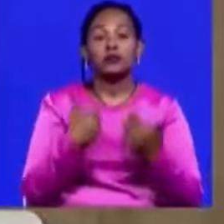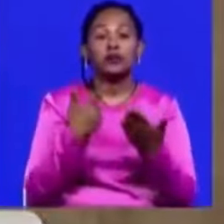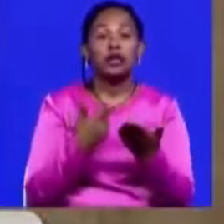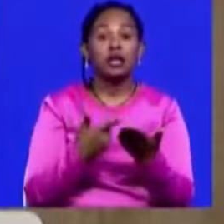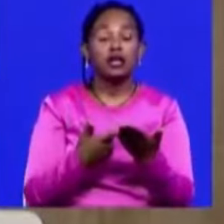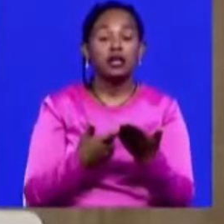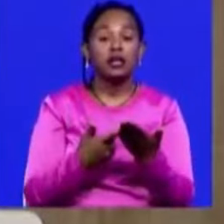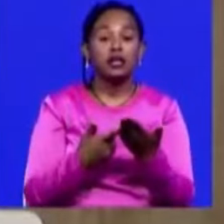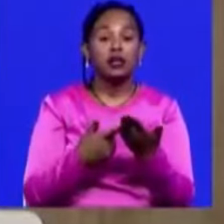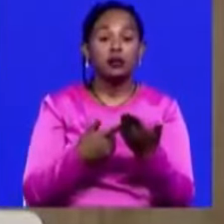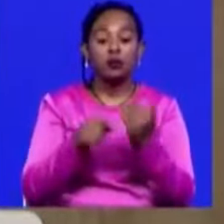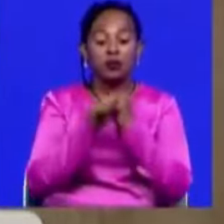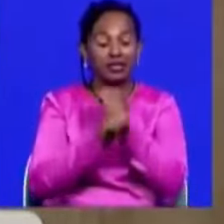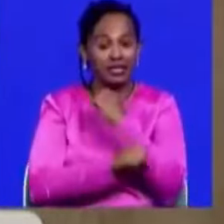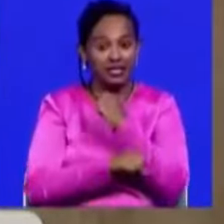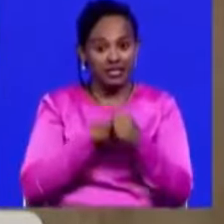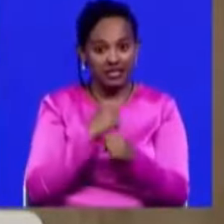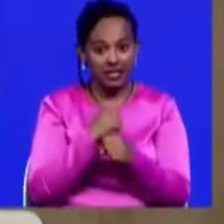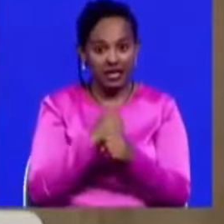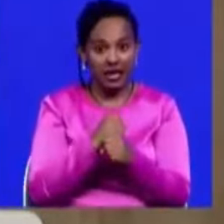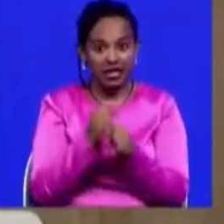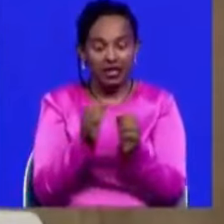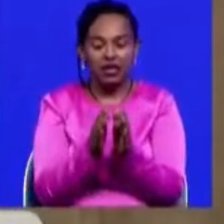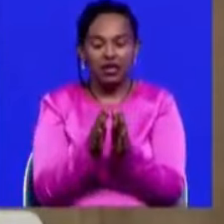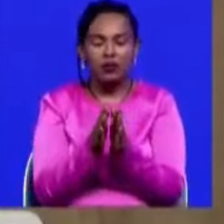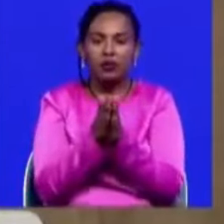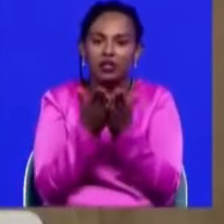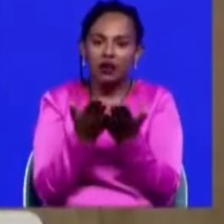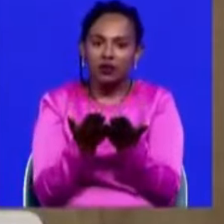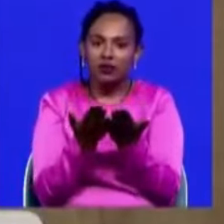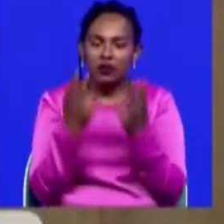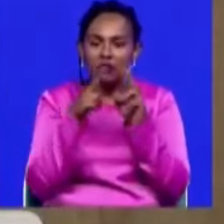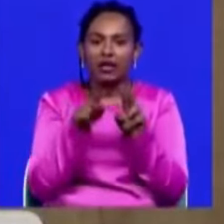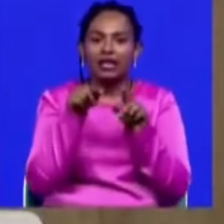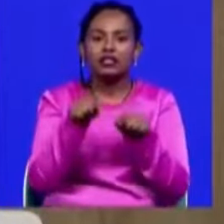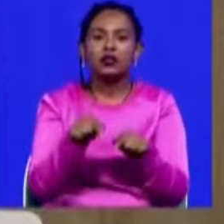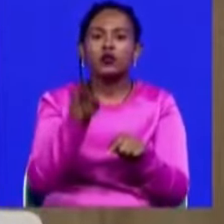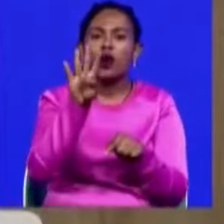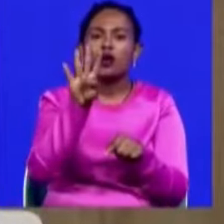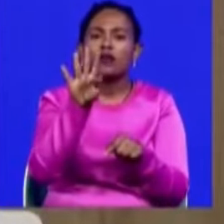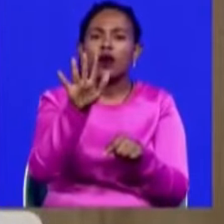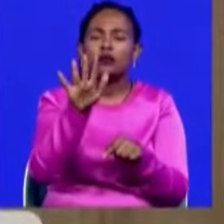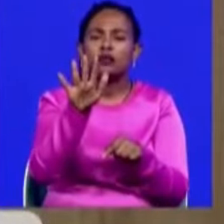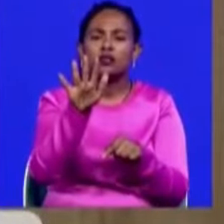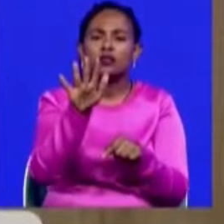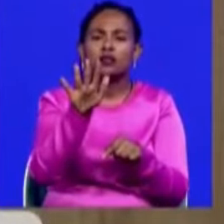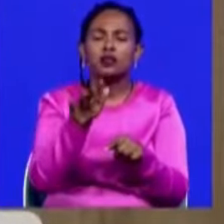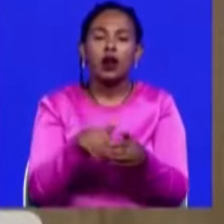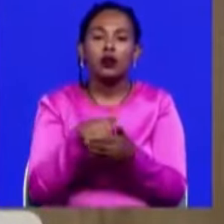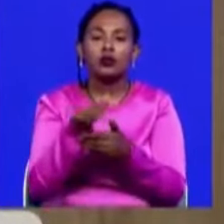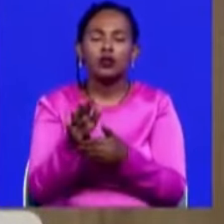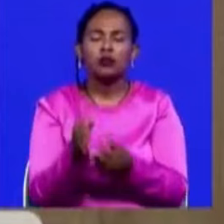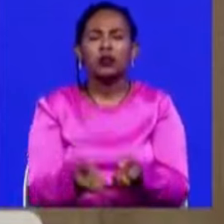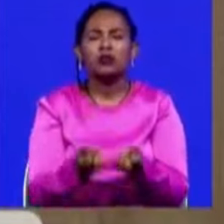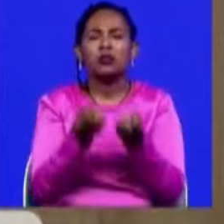ይሄንን በመሰረት ደረጃ እየሰራን መጽሐፍ ህትመት በሚመለከት ዘንድሮ 45 ሚሊዮን ዶላር ወጥተን በጣም